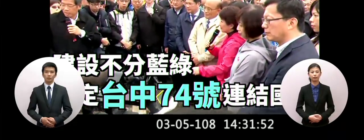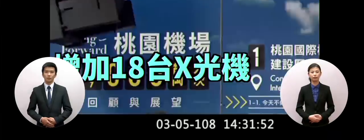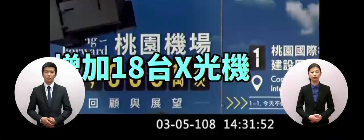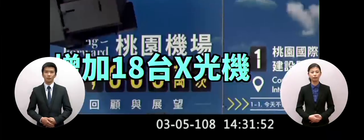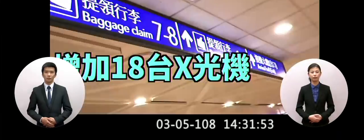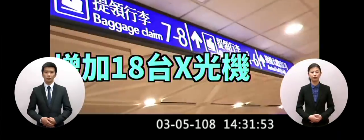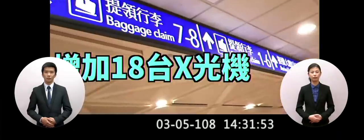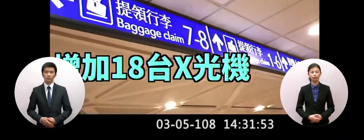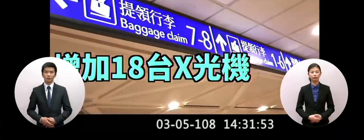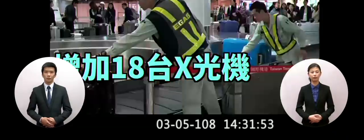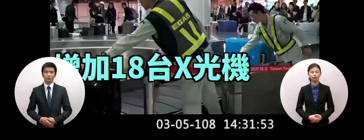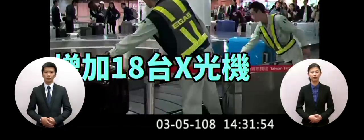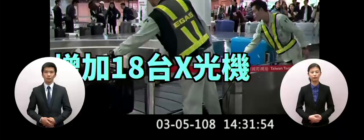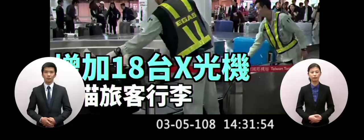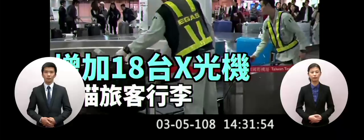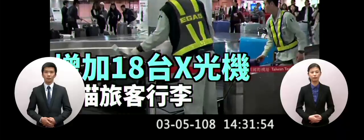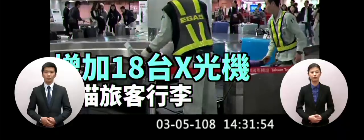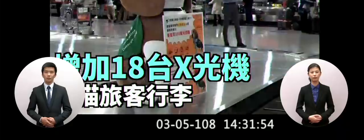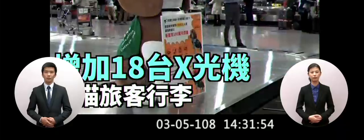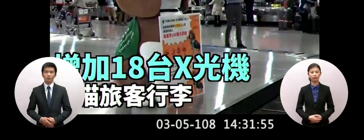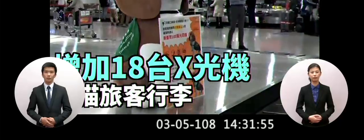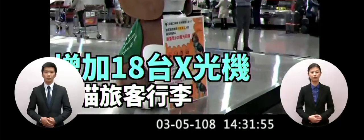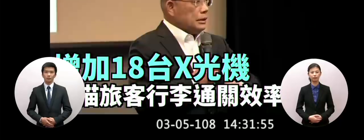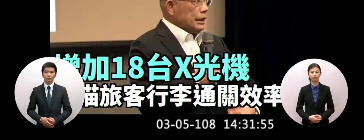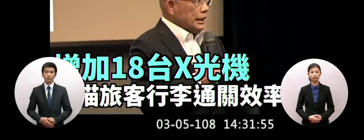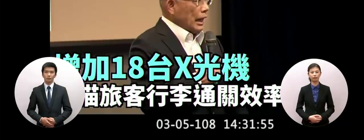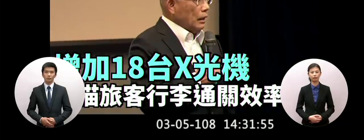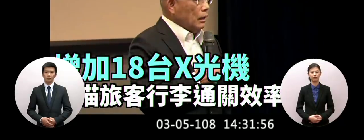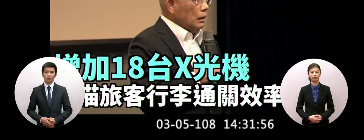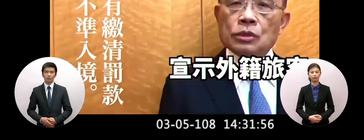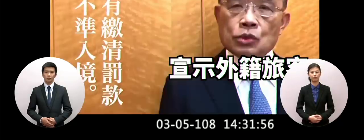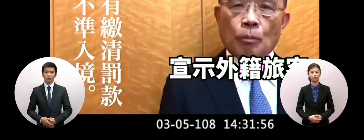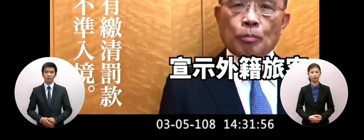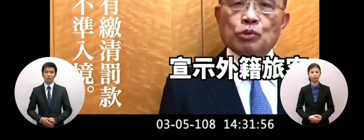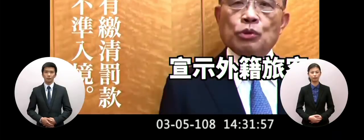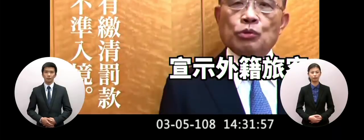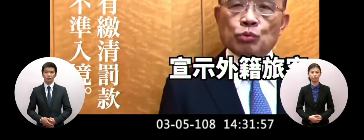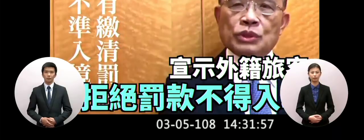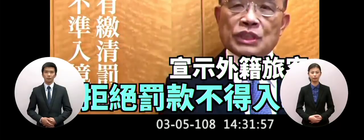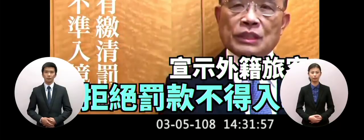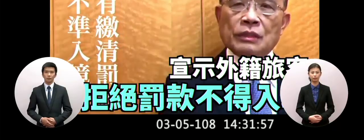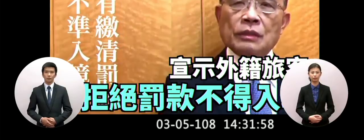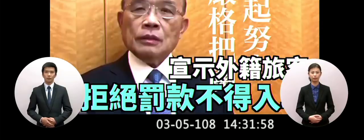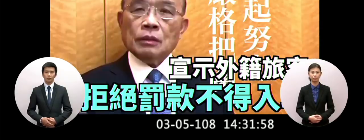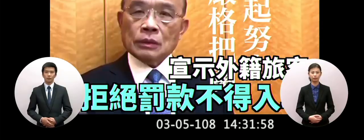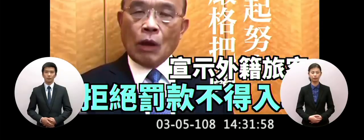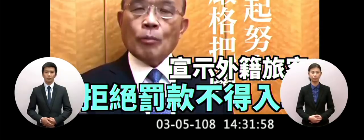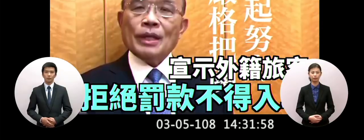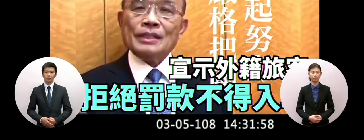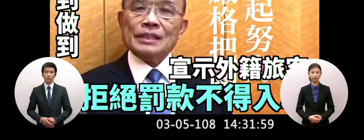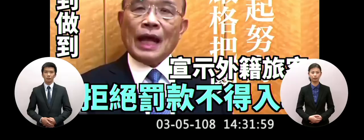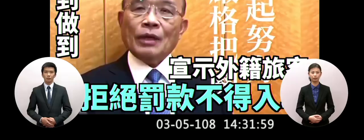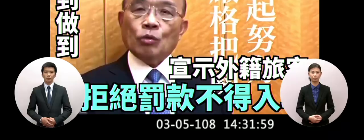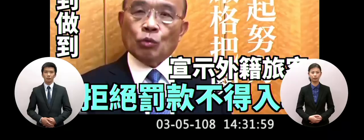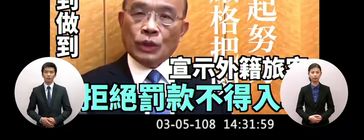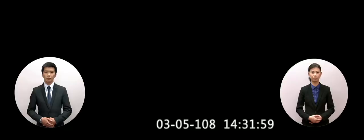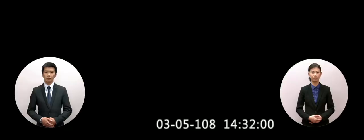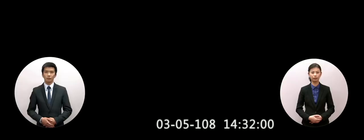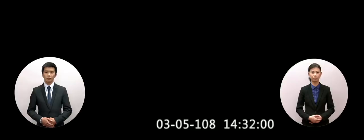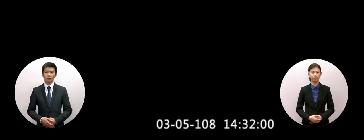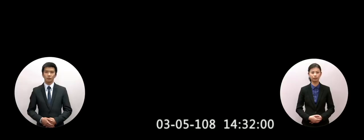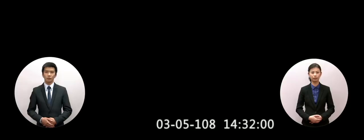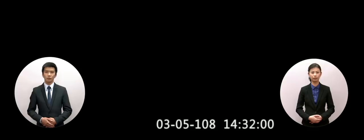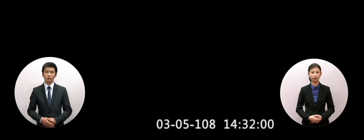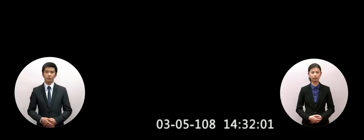连接国道，增加18台 X 光机扫描旅客行李通关效率高，缺失外籍旅客拒绝罚款不得入境，说到做